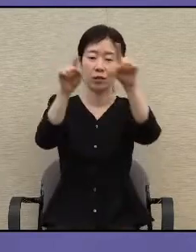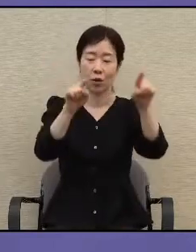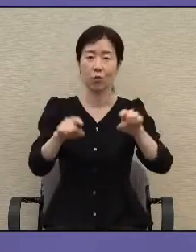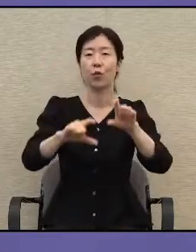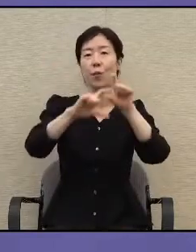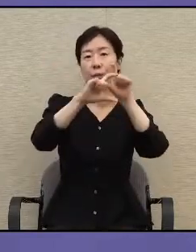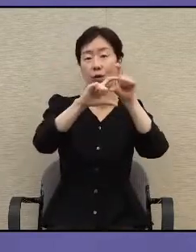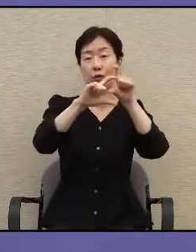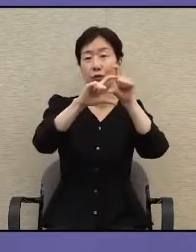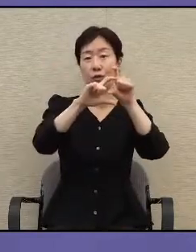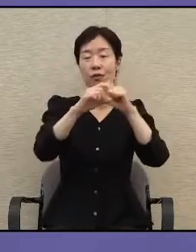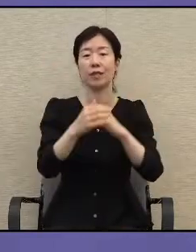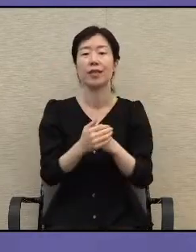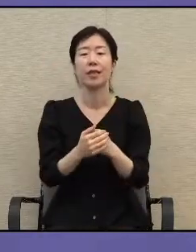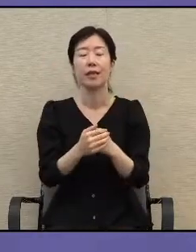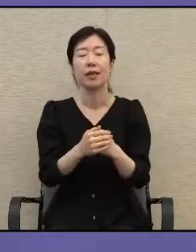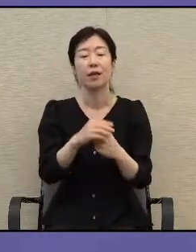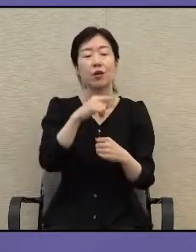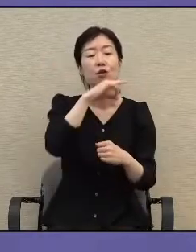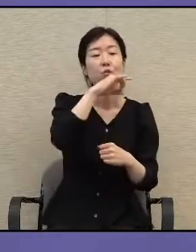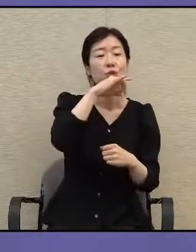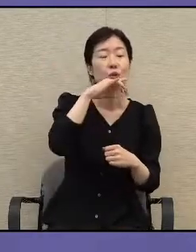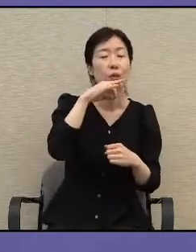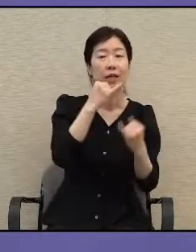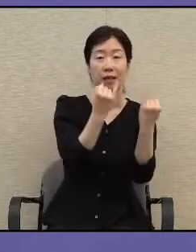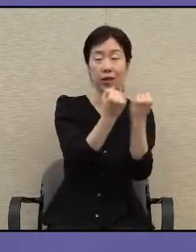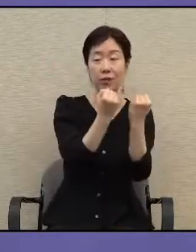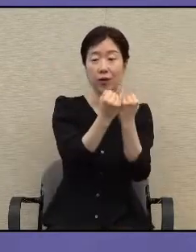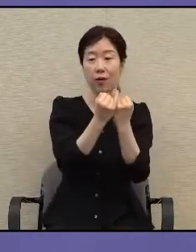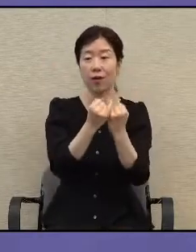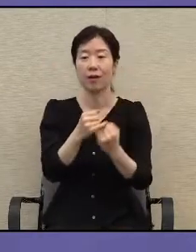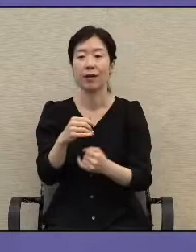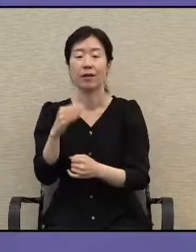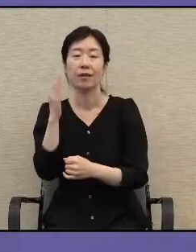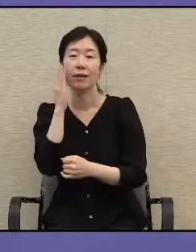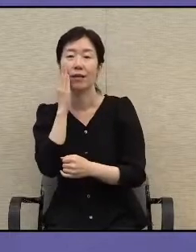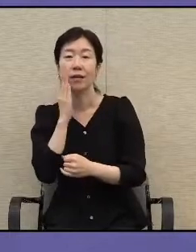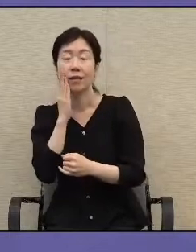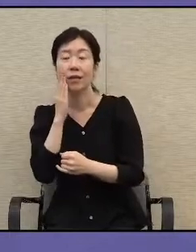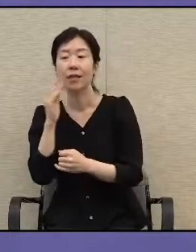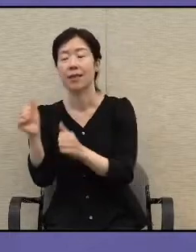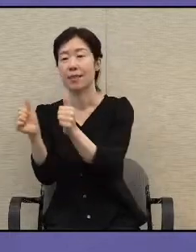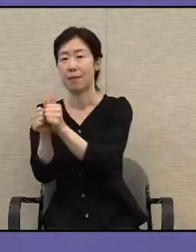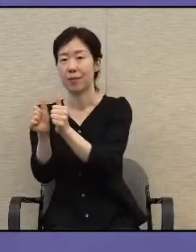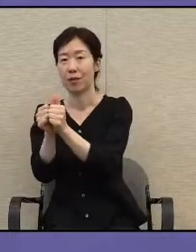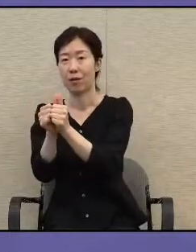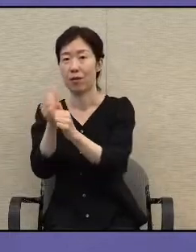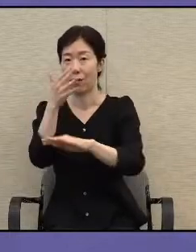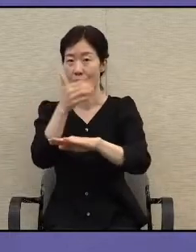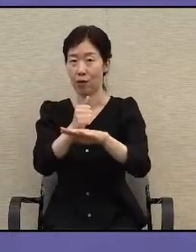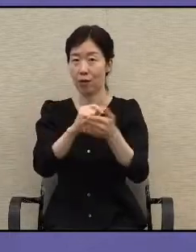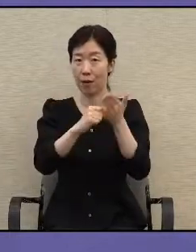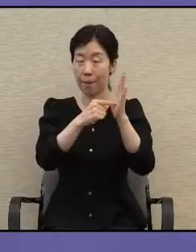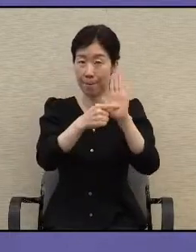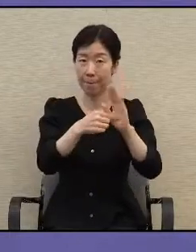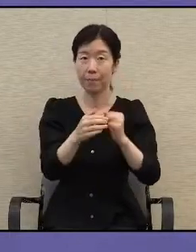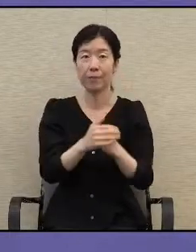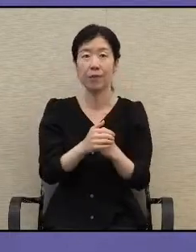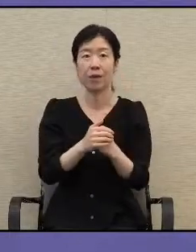이 분홍색은 여성, 남성은 파란색인데요. 20대는 전체 평균보다 계속 불안 수준이 높은 상태로 지속되고